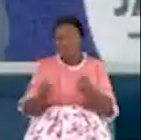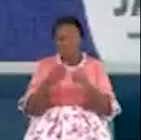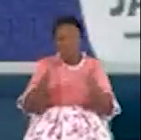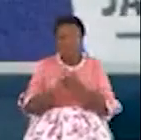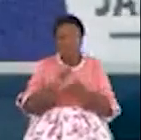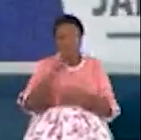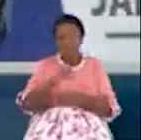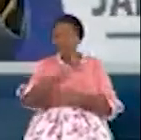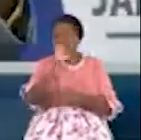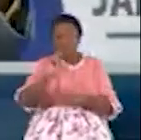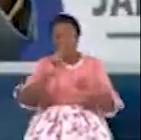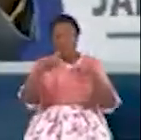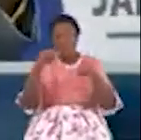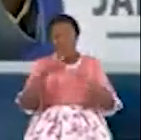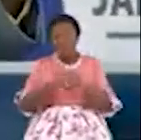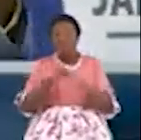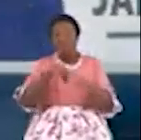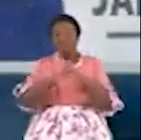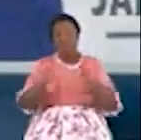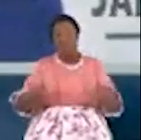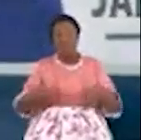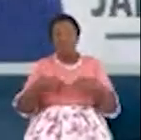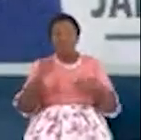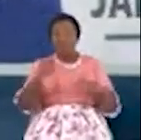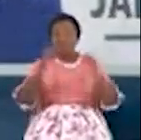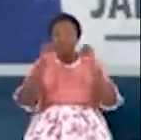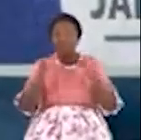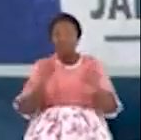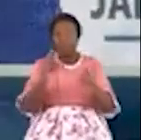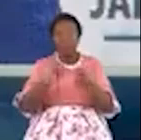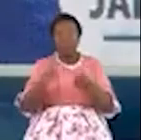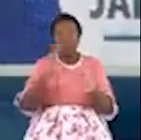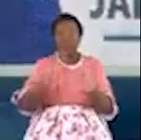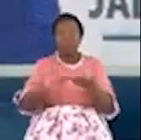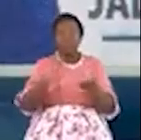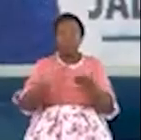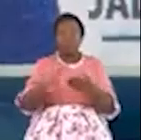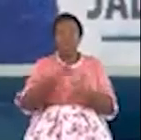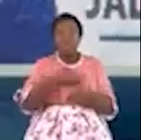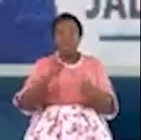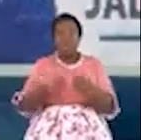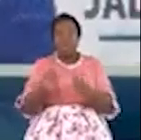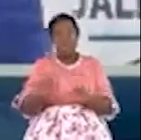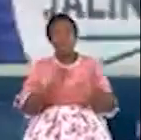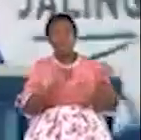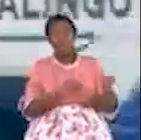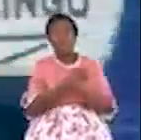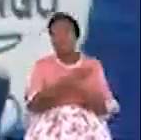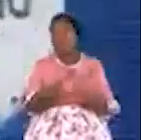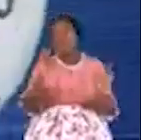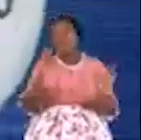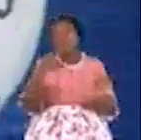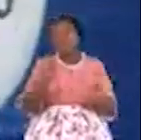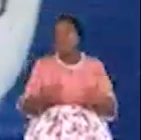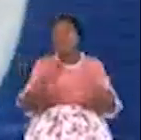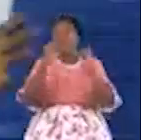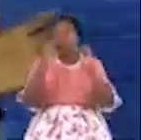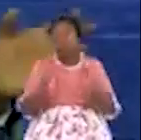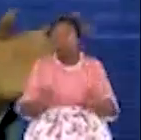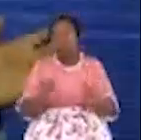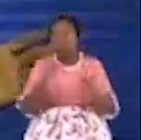gị. Ike nke ịgbaghara na ime ka ị nwere onwe gị. Ike nke